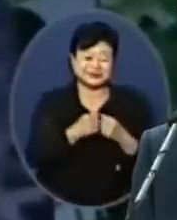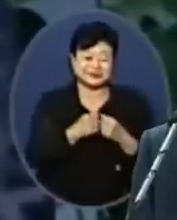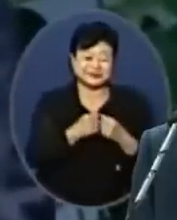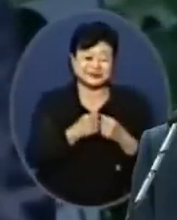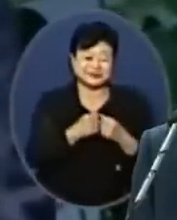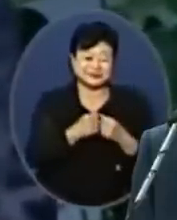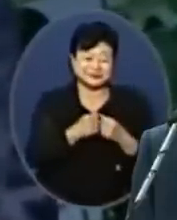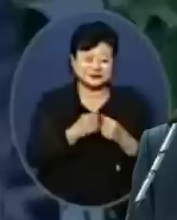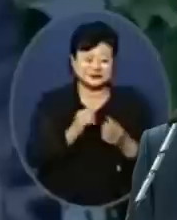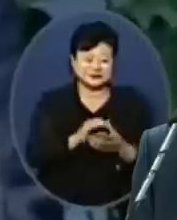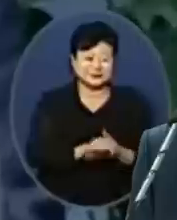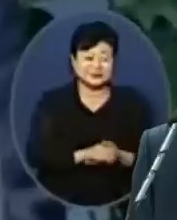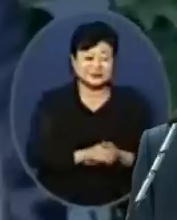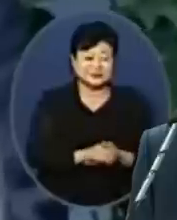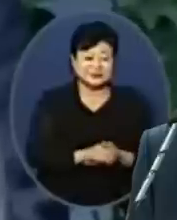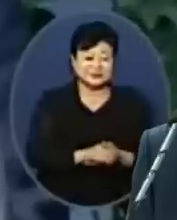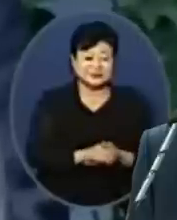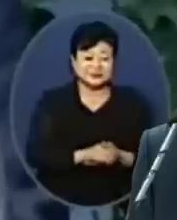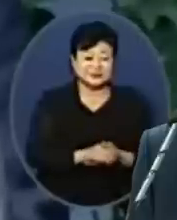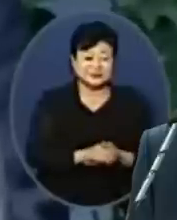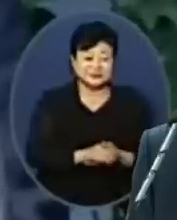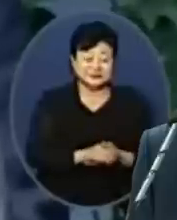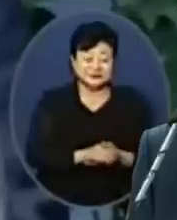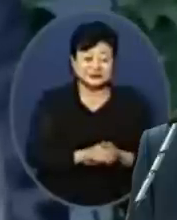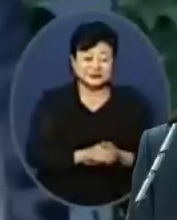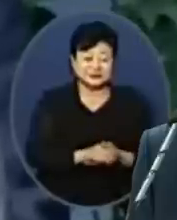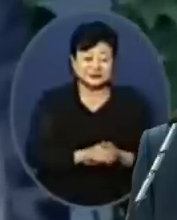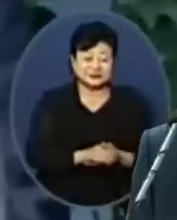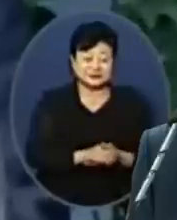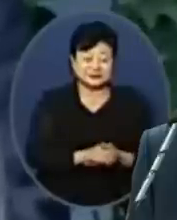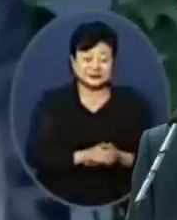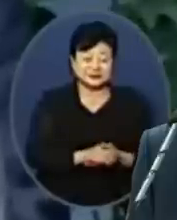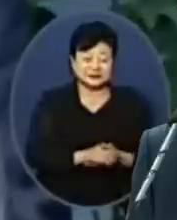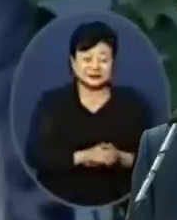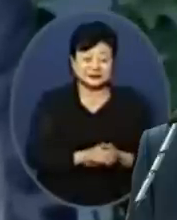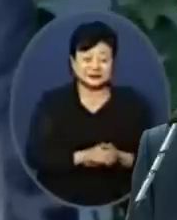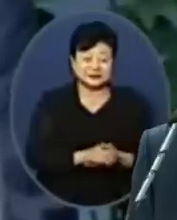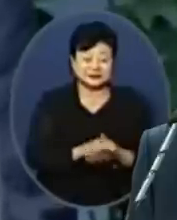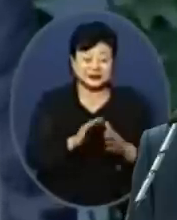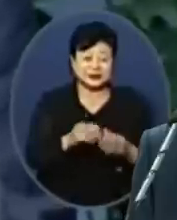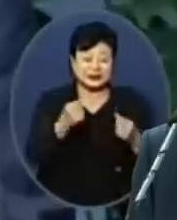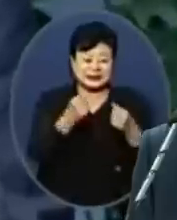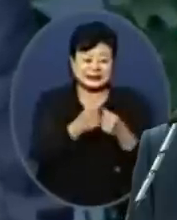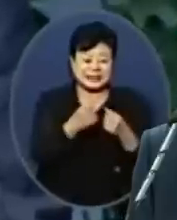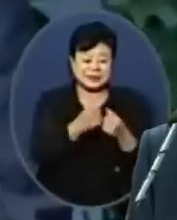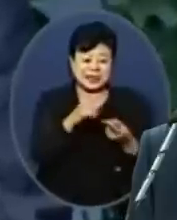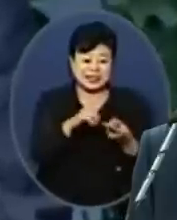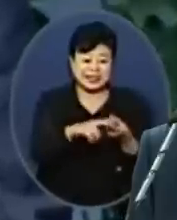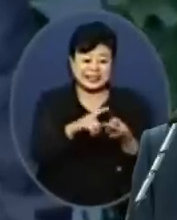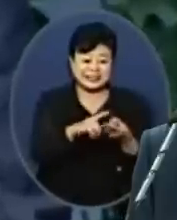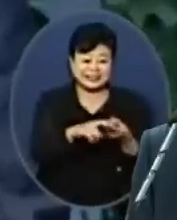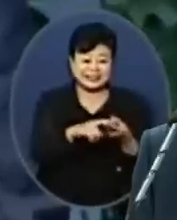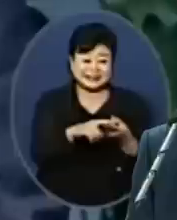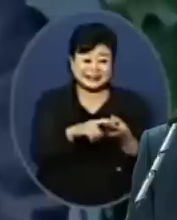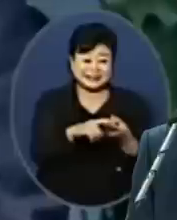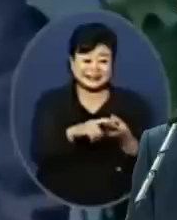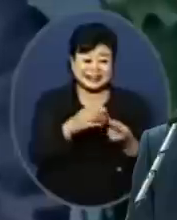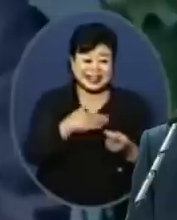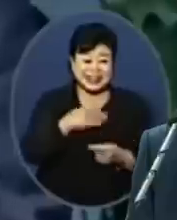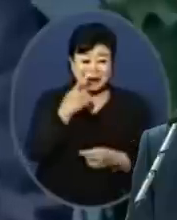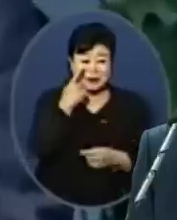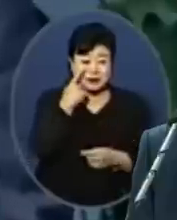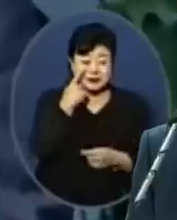싸우는 것은 쉬운 일이 아니겠습니까? 오늘 우리 그 싸움에 대해서 좀